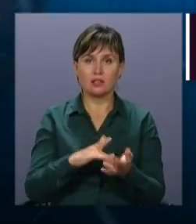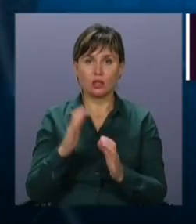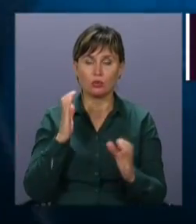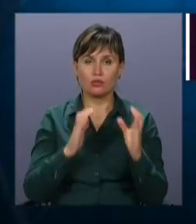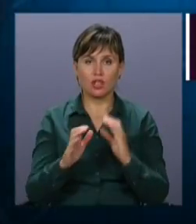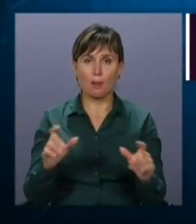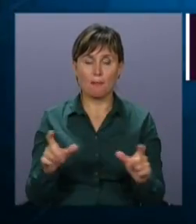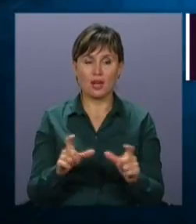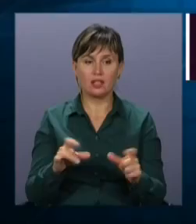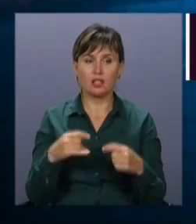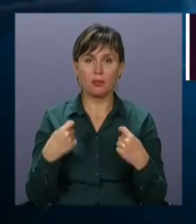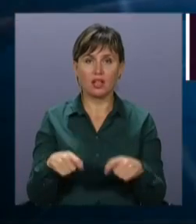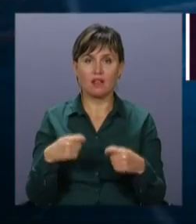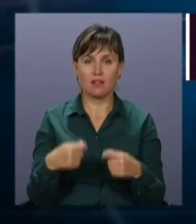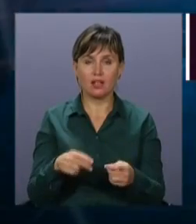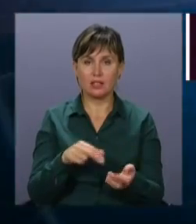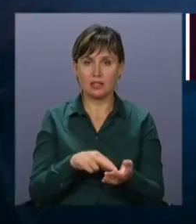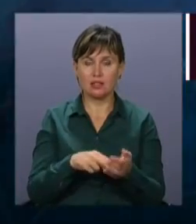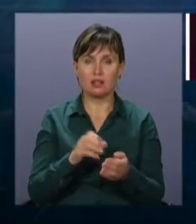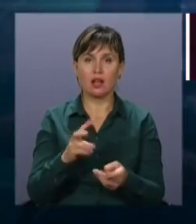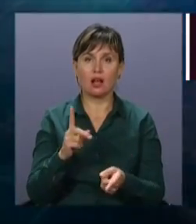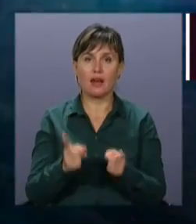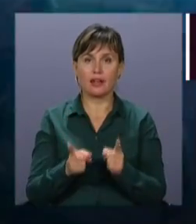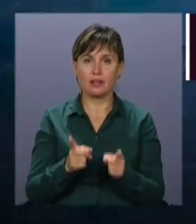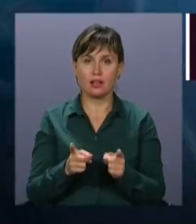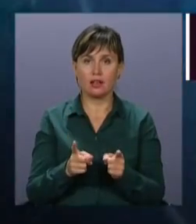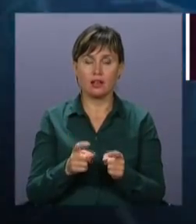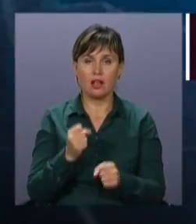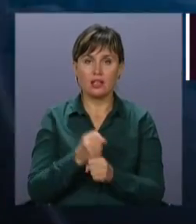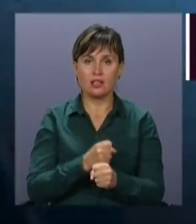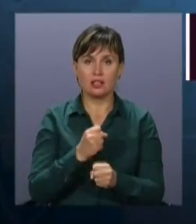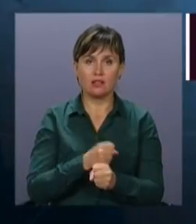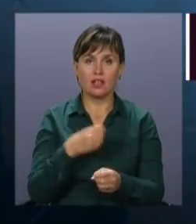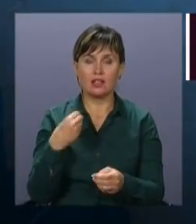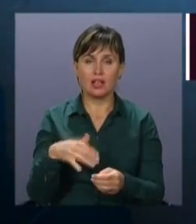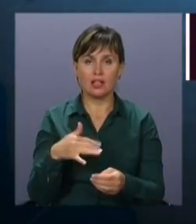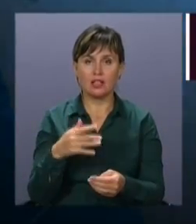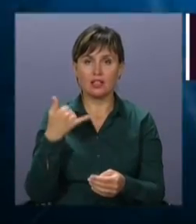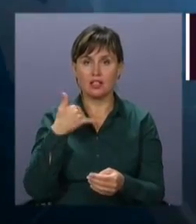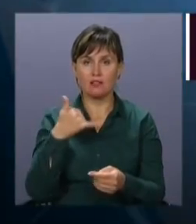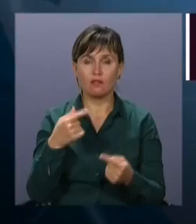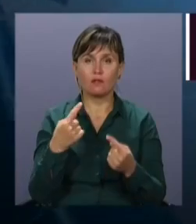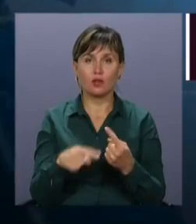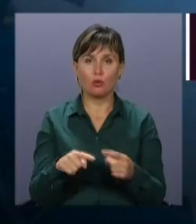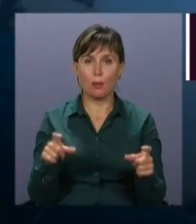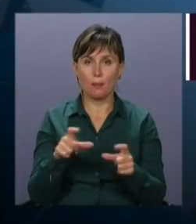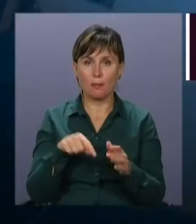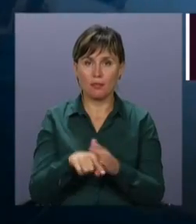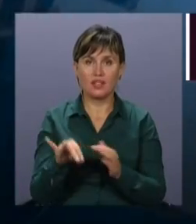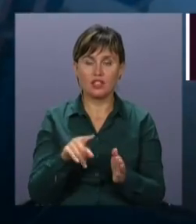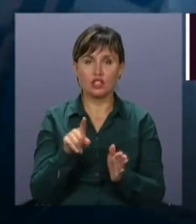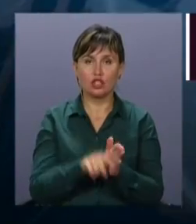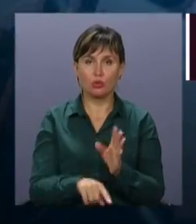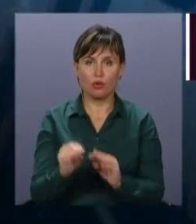универсального магазина и продавались по ценам оригинальных моделей. А изготавливали дорогие телефоны в другом торговом доме из